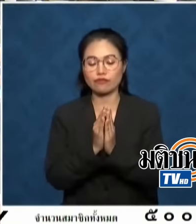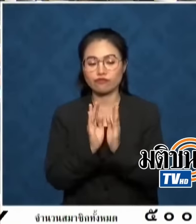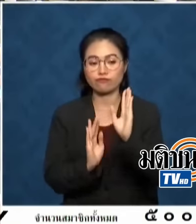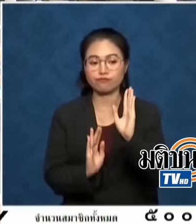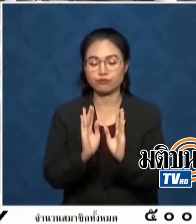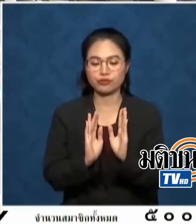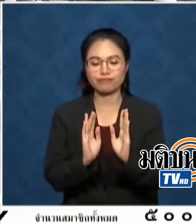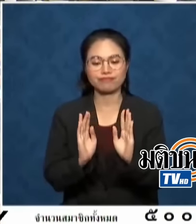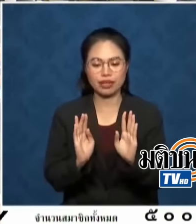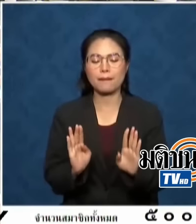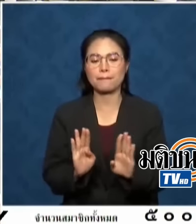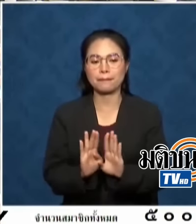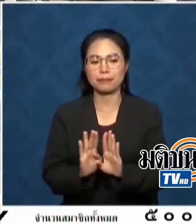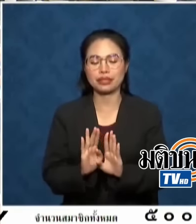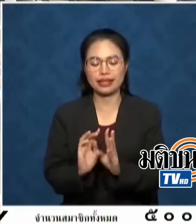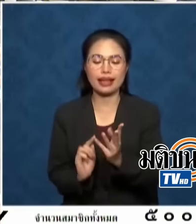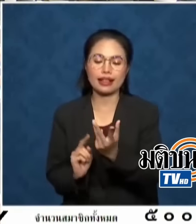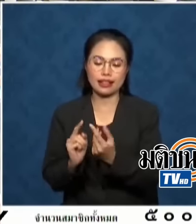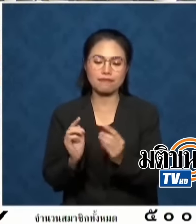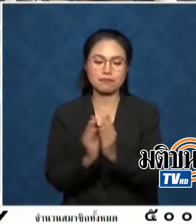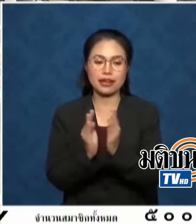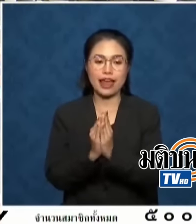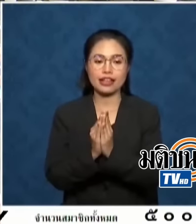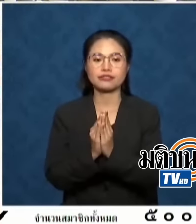ขอปิดการลงคะแนนครับเจ้าหน้าที่ส่งผลเลยครับ